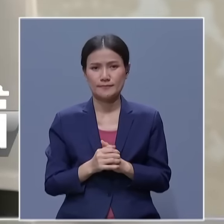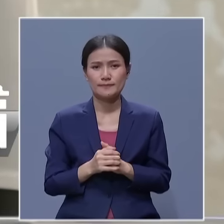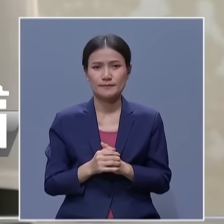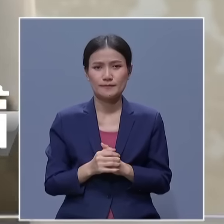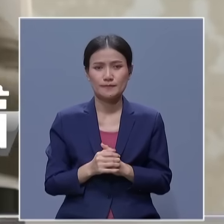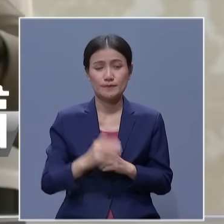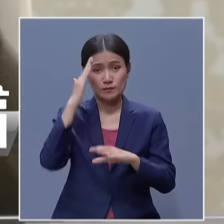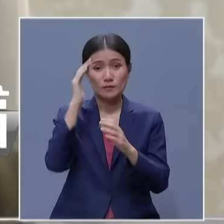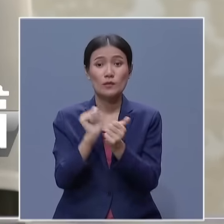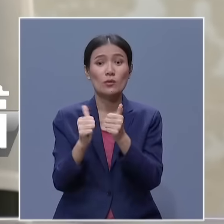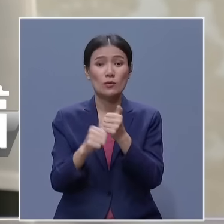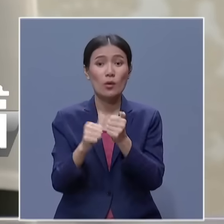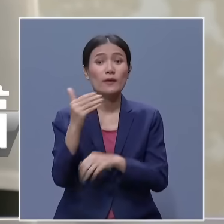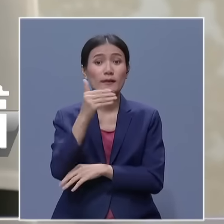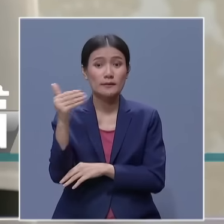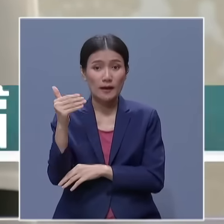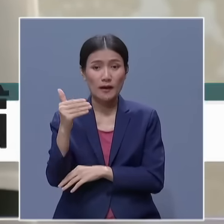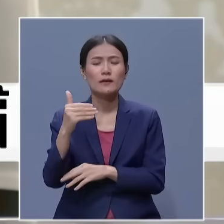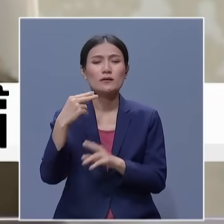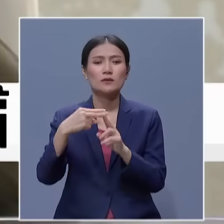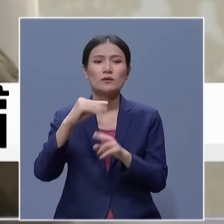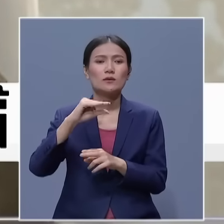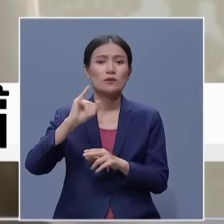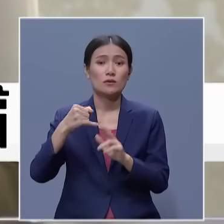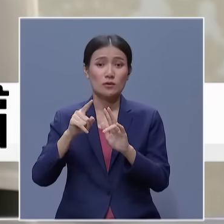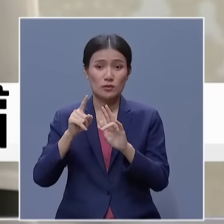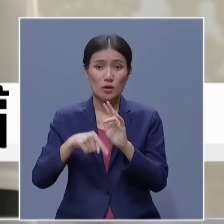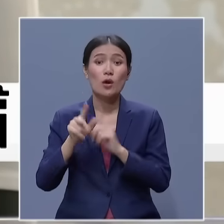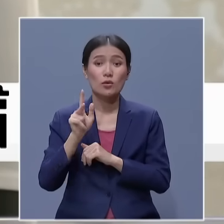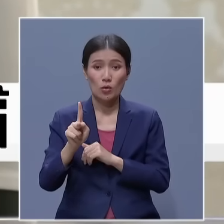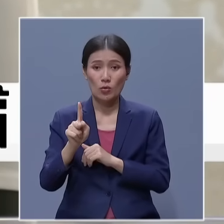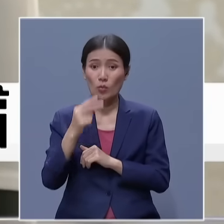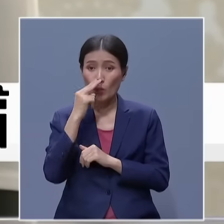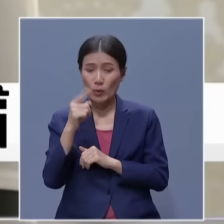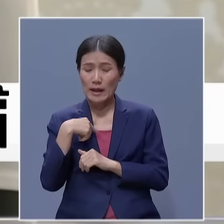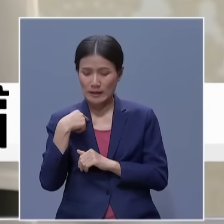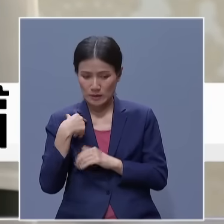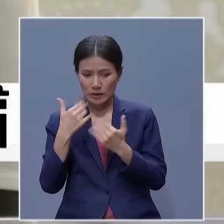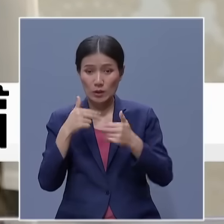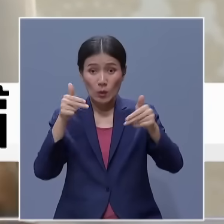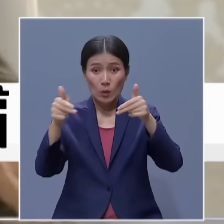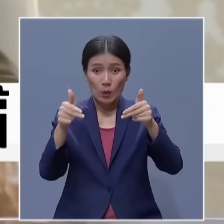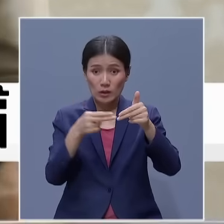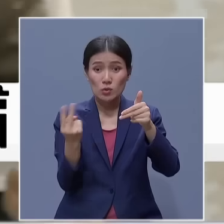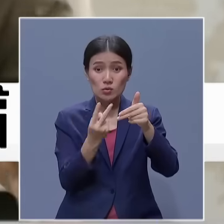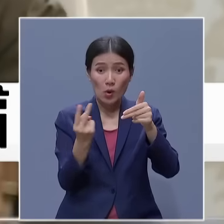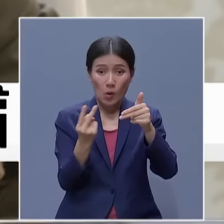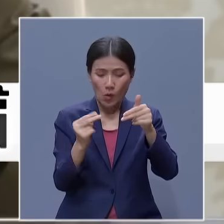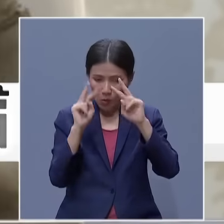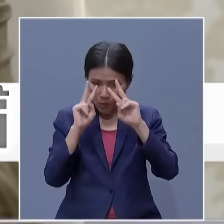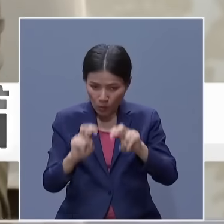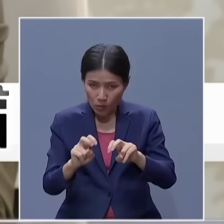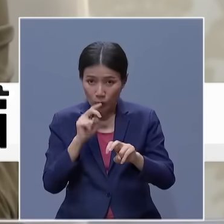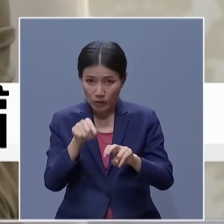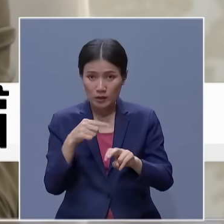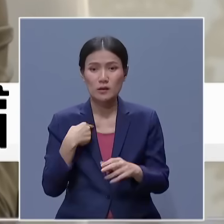พานรองผบ.ตร.ท่านเดินทางมาดูกล้องวงจรปิดอีก2ตัวจาก15ตัวภายในบ้านของกำนันนกนะครับที่กองบัญชา